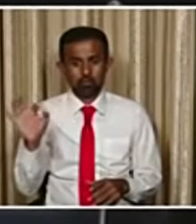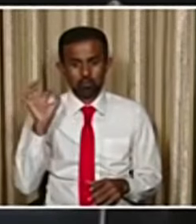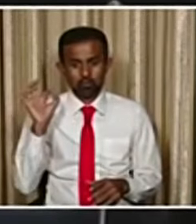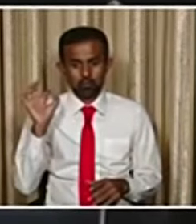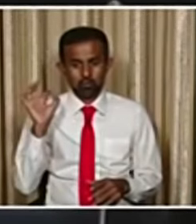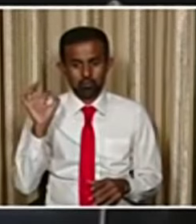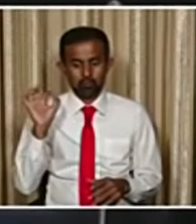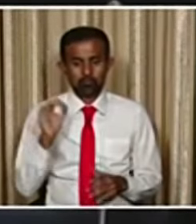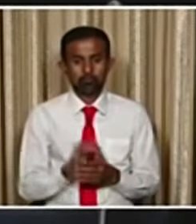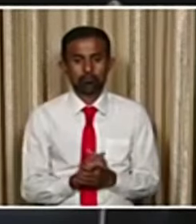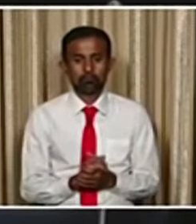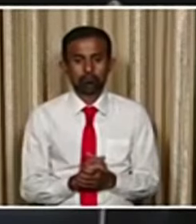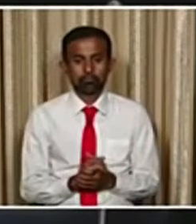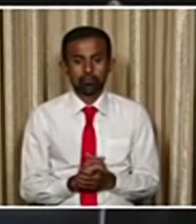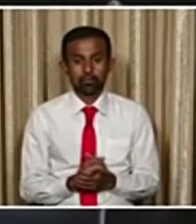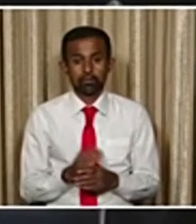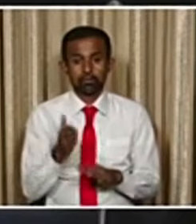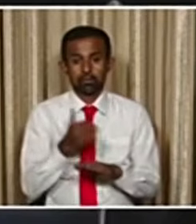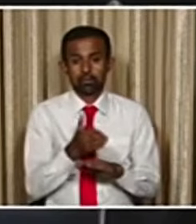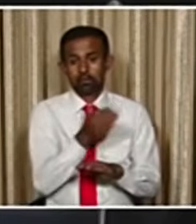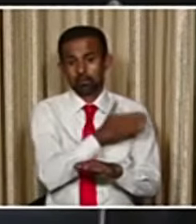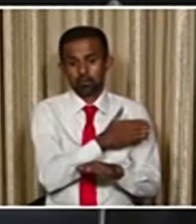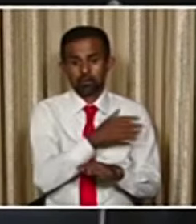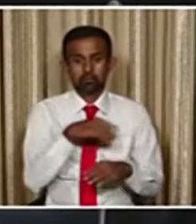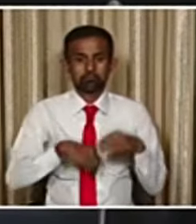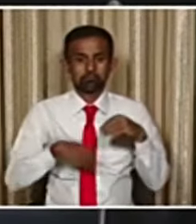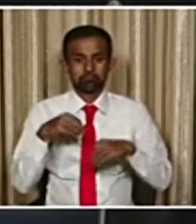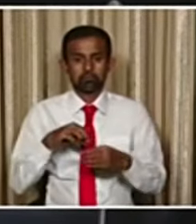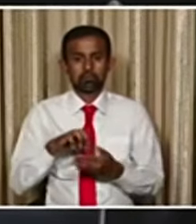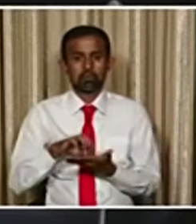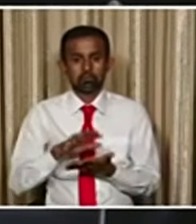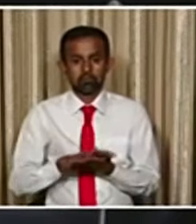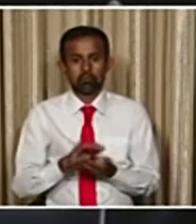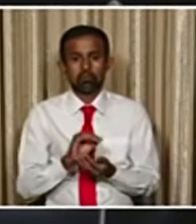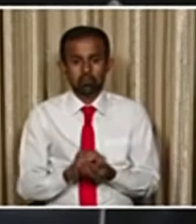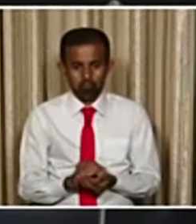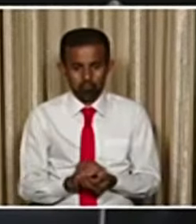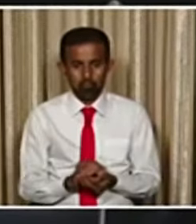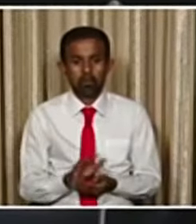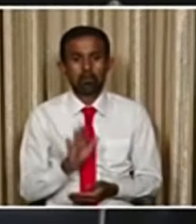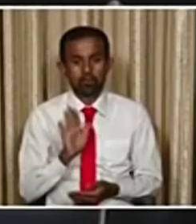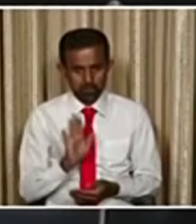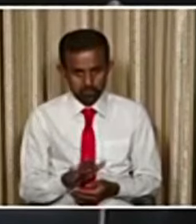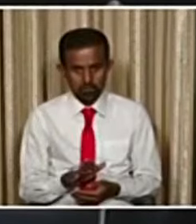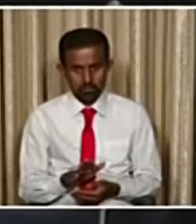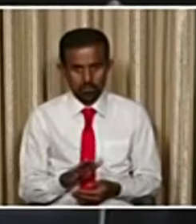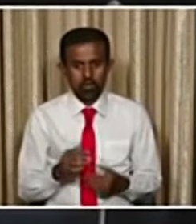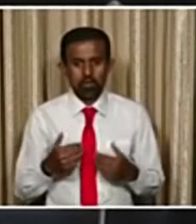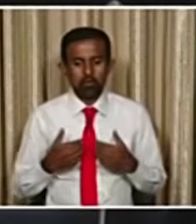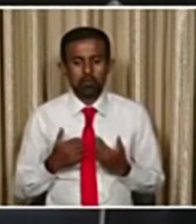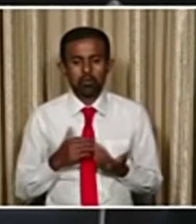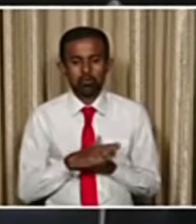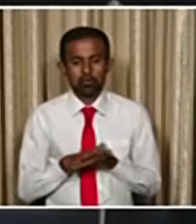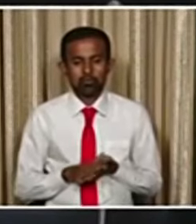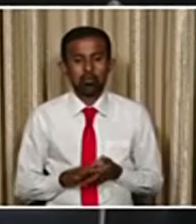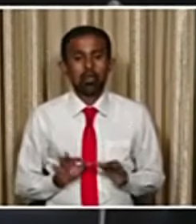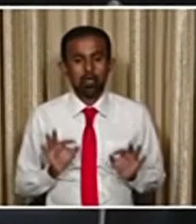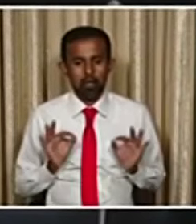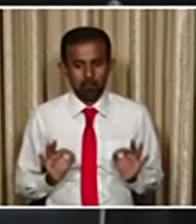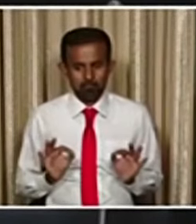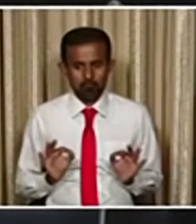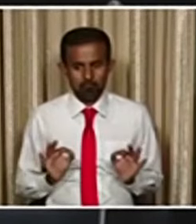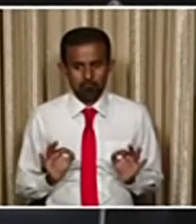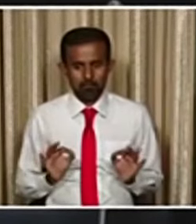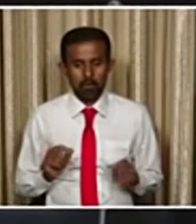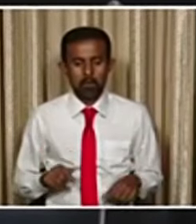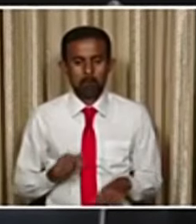තෝරගත්තේ. එයින්ද ඒට පෙර ඡන්දයක් අනිවාර්යයෙන්ම තියන්නට ඕන. ඒ ඡන්දය තියෙනවා. ඒ සඳහා අපි සූදානම් වෙමින් ඉන්නවයි කියන